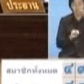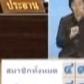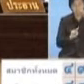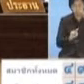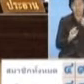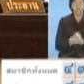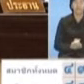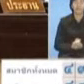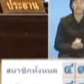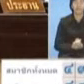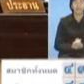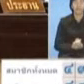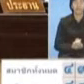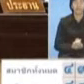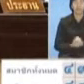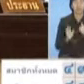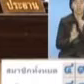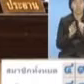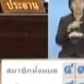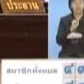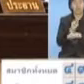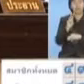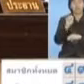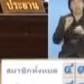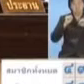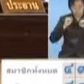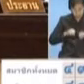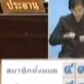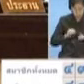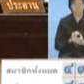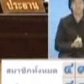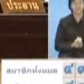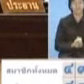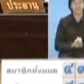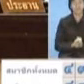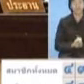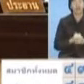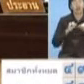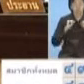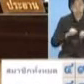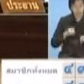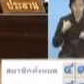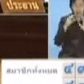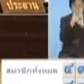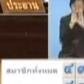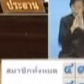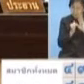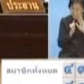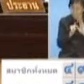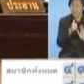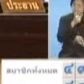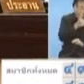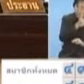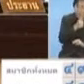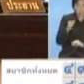ะแล้วก็ท่านรองประธานวิสุทธิ์เนี่ยได้อนุญาตนะแต่มีอยู่บางภาพที่จะไม่